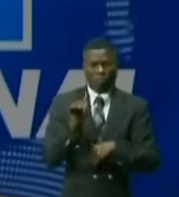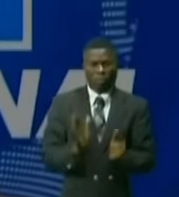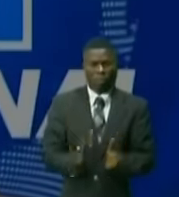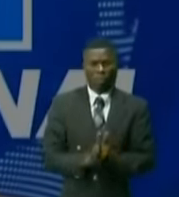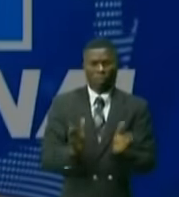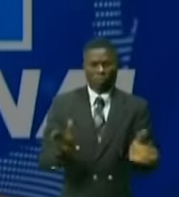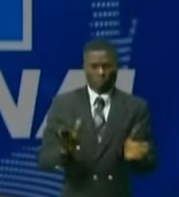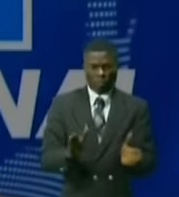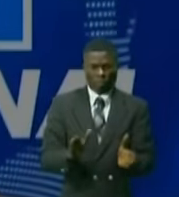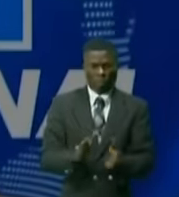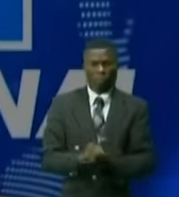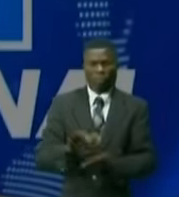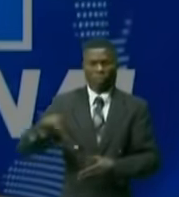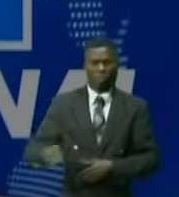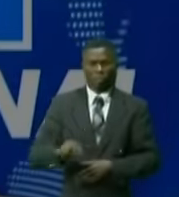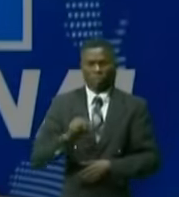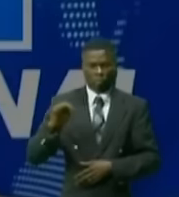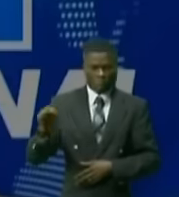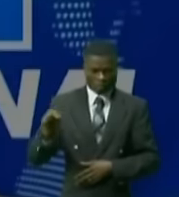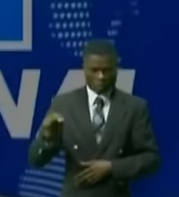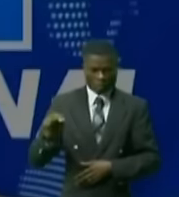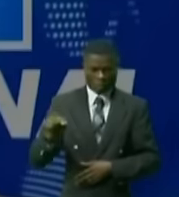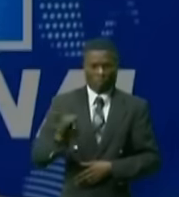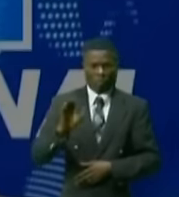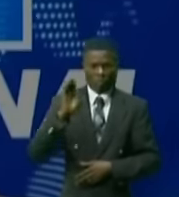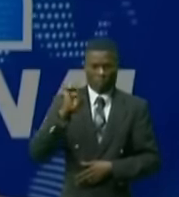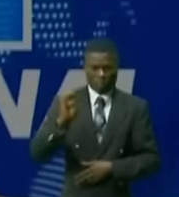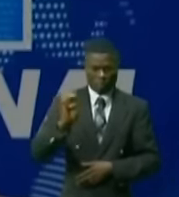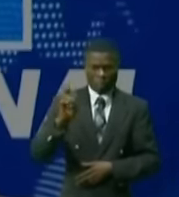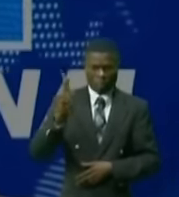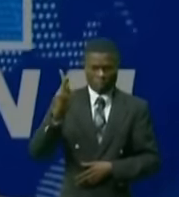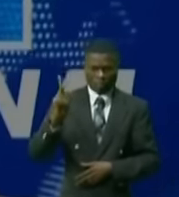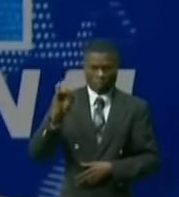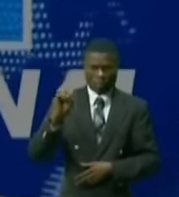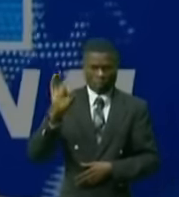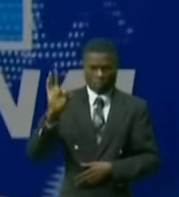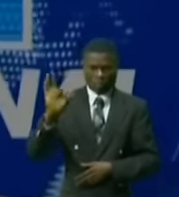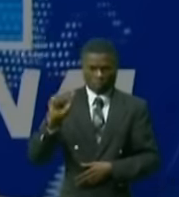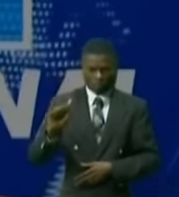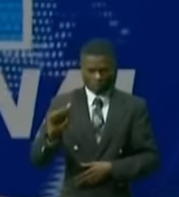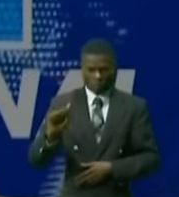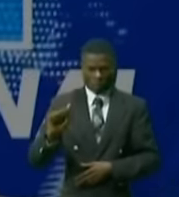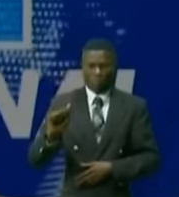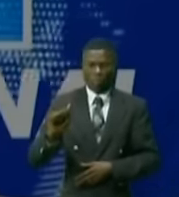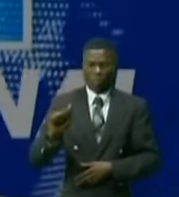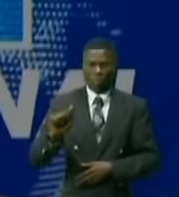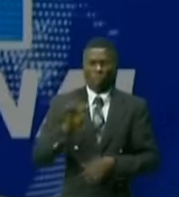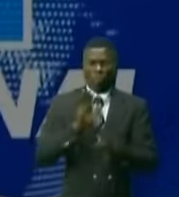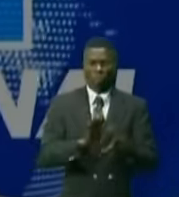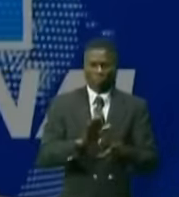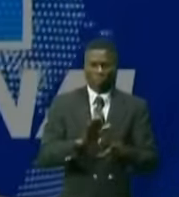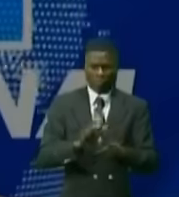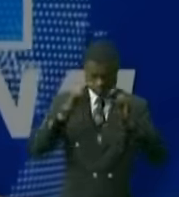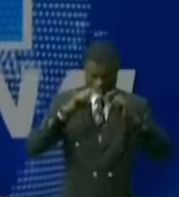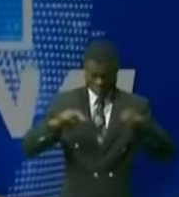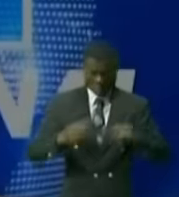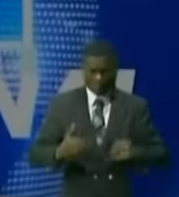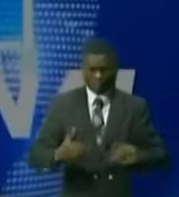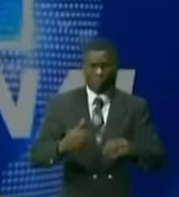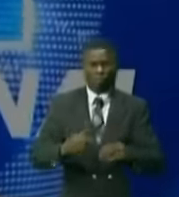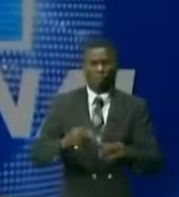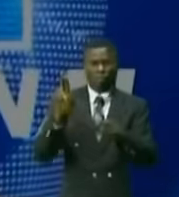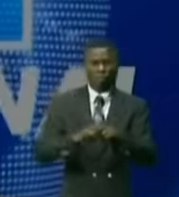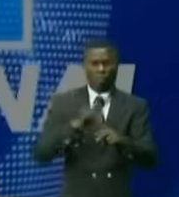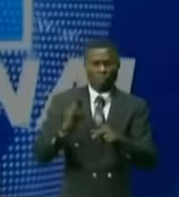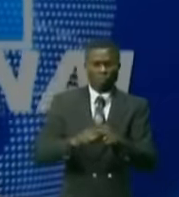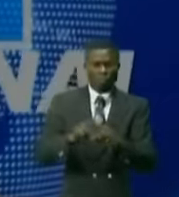de Jean-Lucien Bonnier-Mé Ekofo, dans le but qui leur est propre, en attendant l'aboutissement des enquêtes en cours.